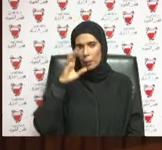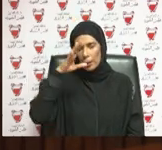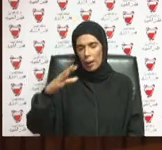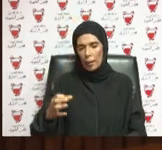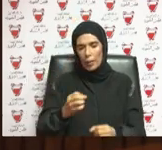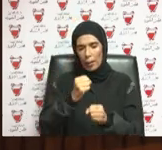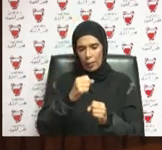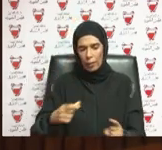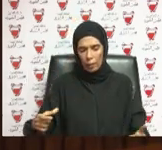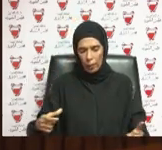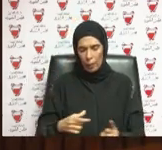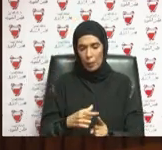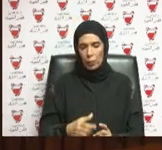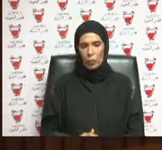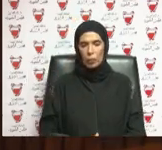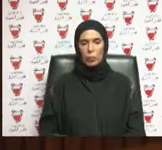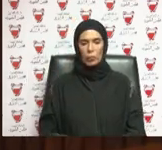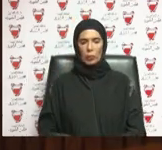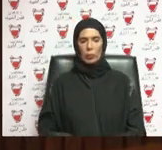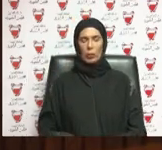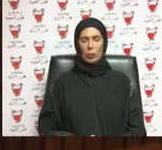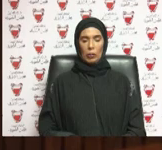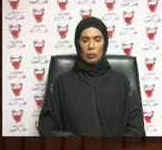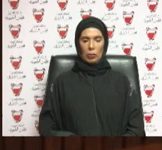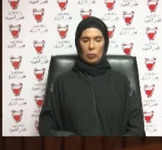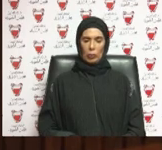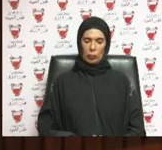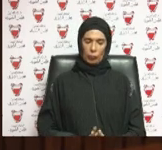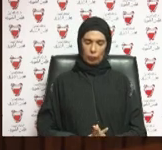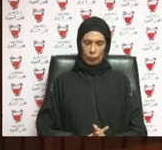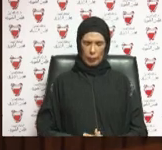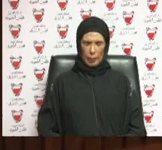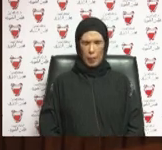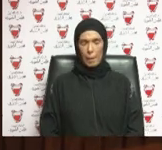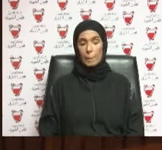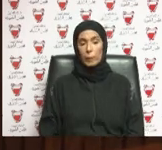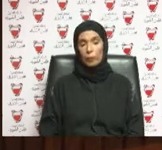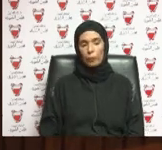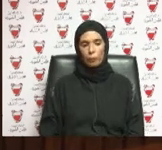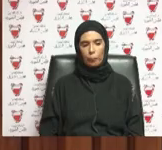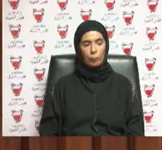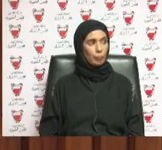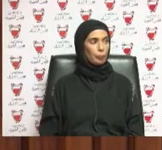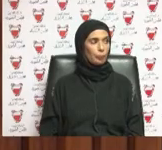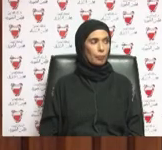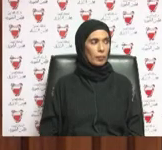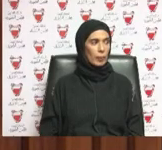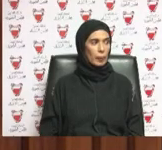حمد بن عيسى آل خليفة حفظه الله ورعاه. إنا لله وإنا إليه راجعون.